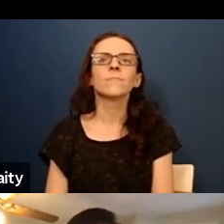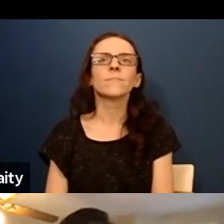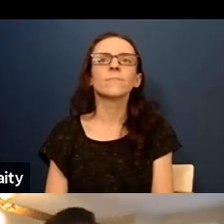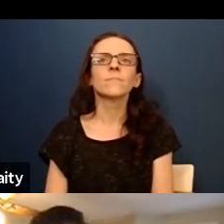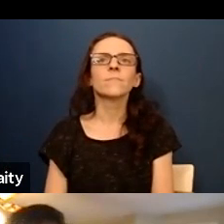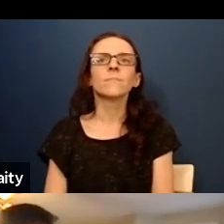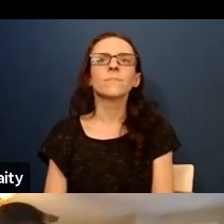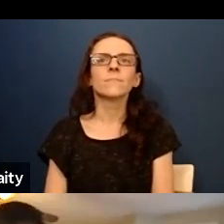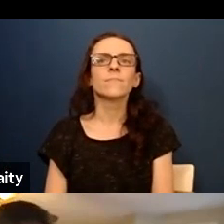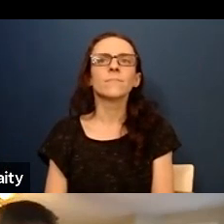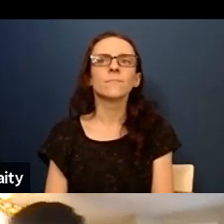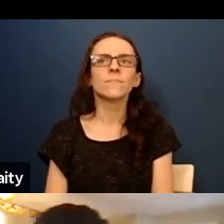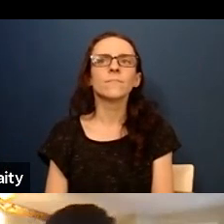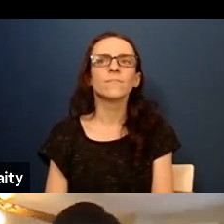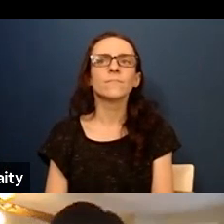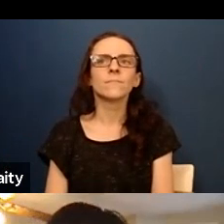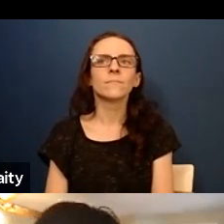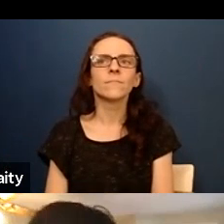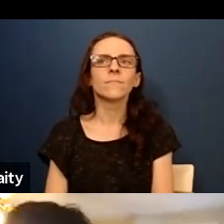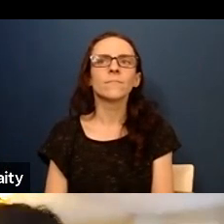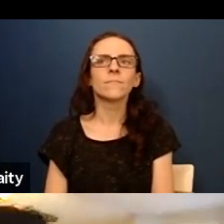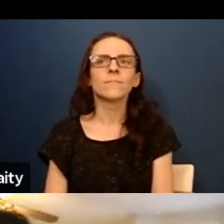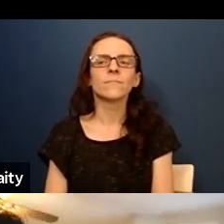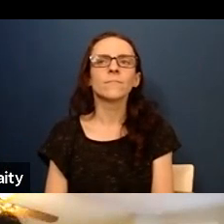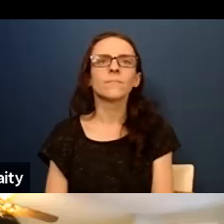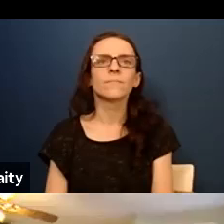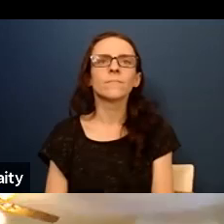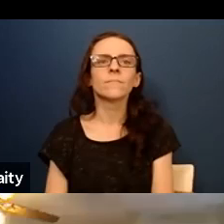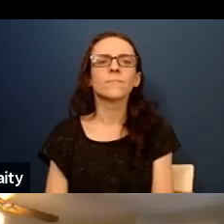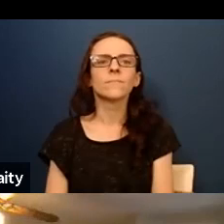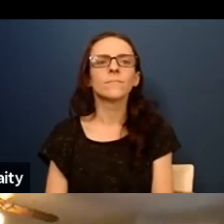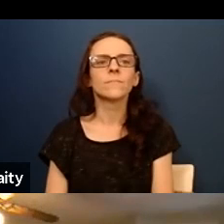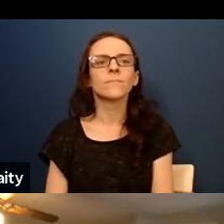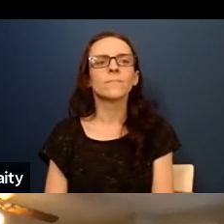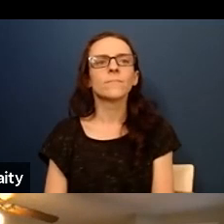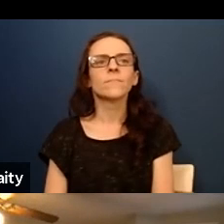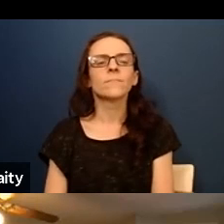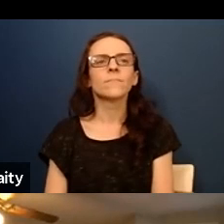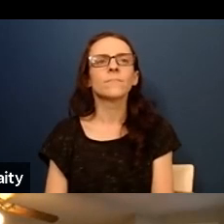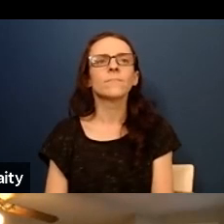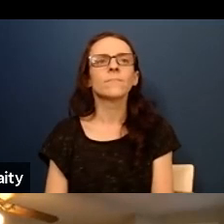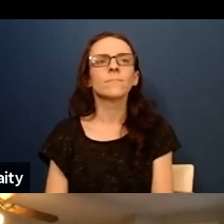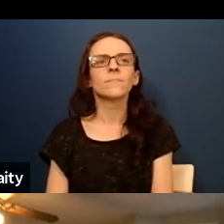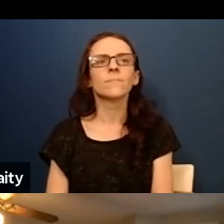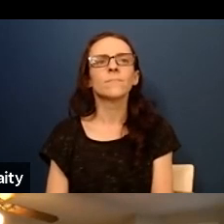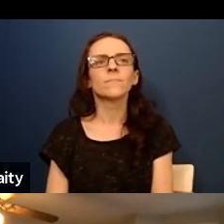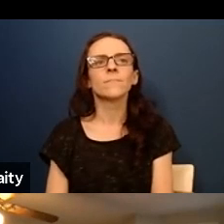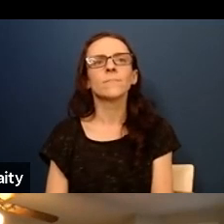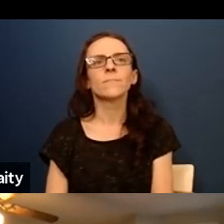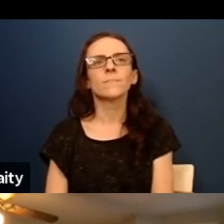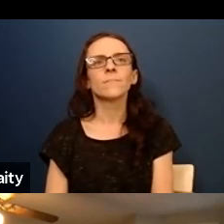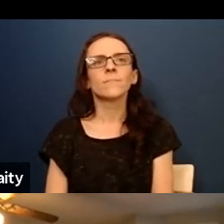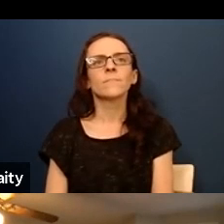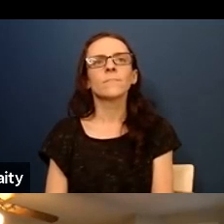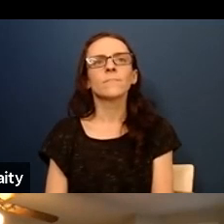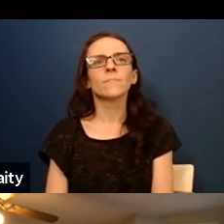et puis vous rentrer là-dedans, ou dire tout ça besoin de traduire pour. Et nous souhaitons bonne écoute, bonne participation.